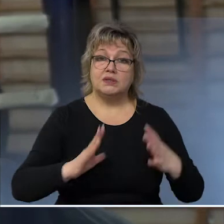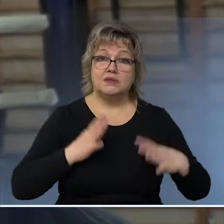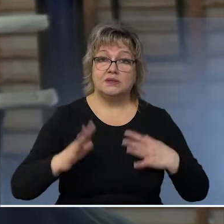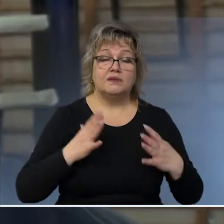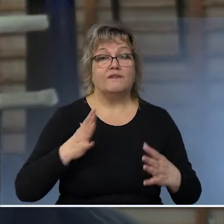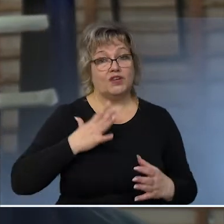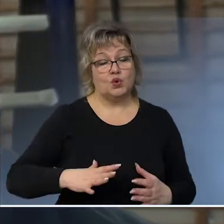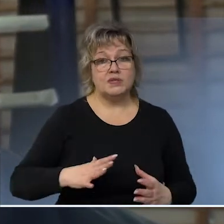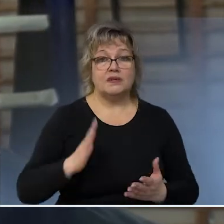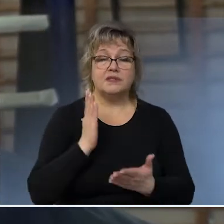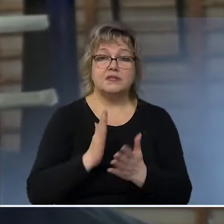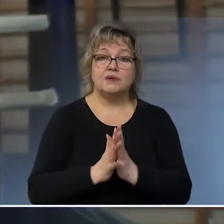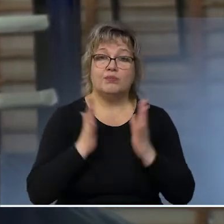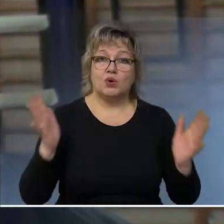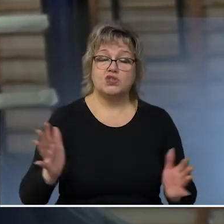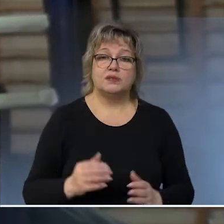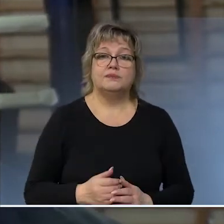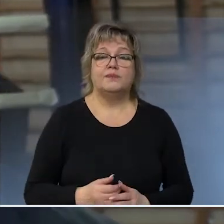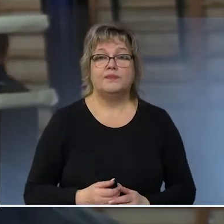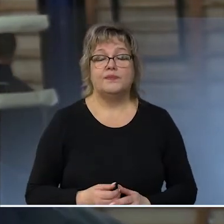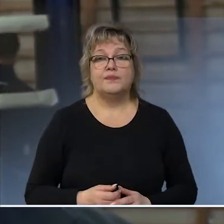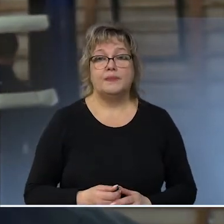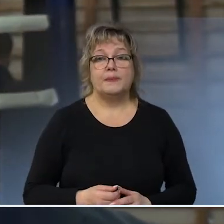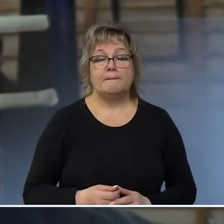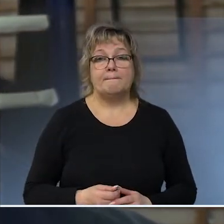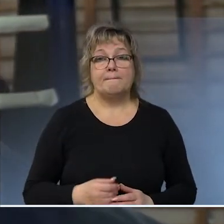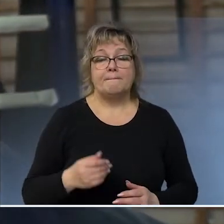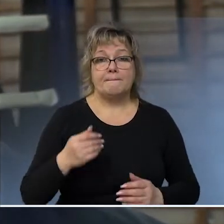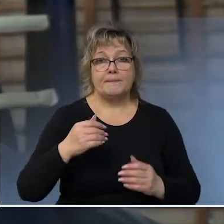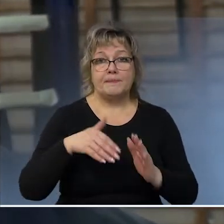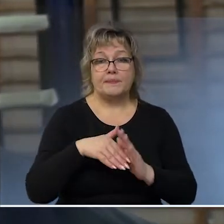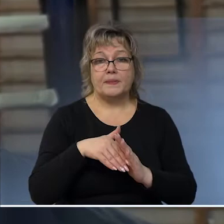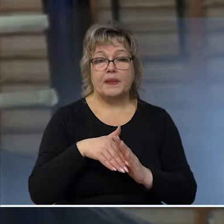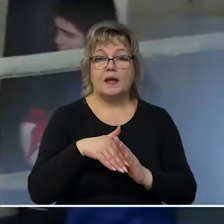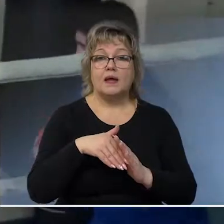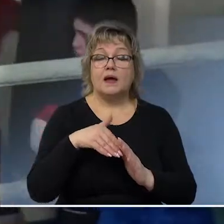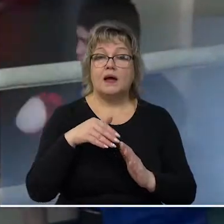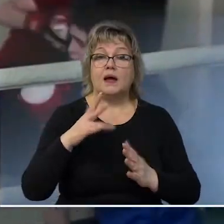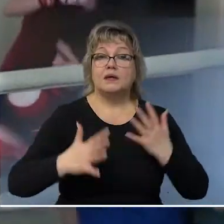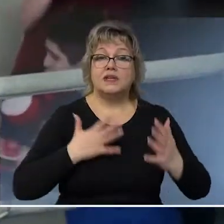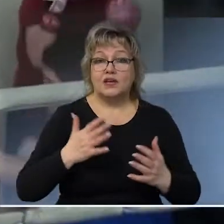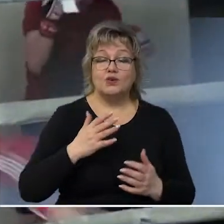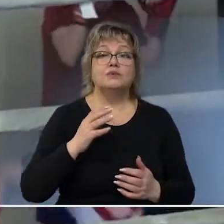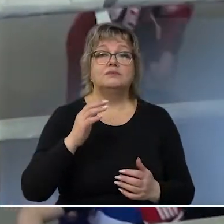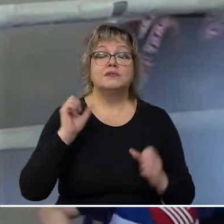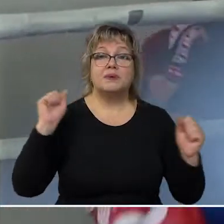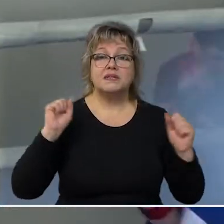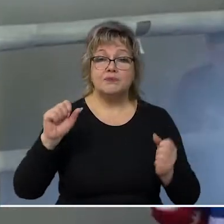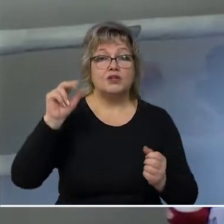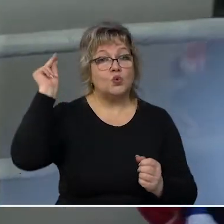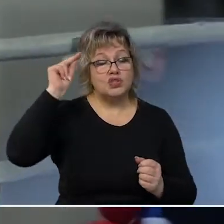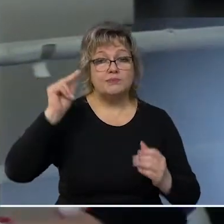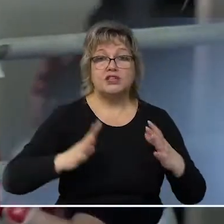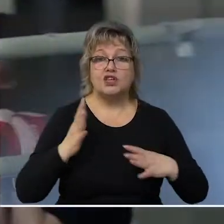больше выносливости добавить. Ну и все, как тренер скажет. Наберутся опыта спортсмены